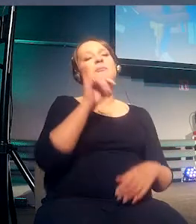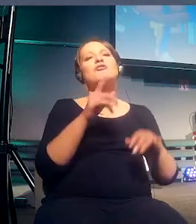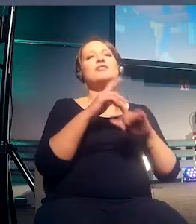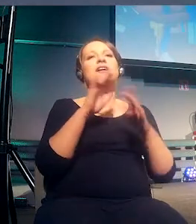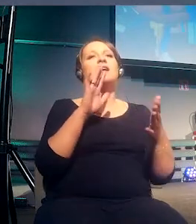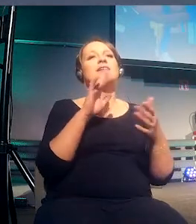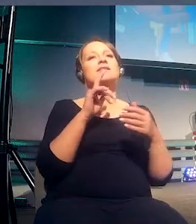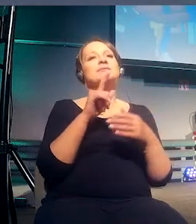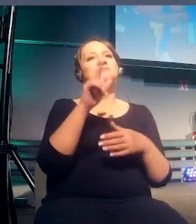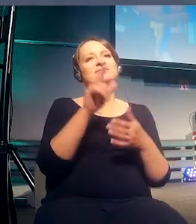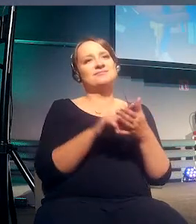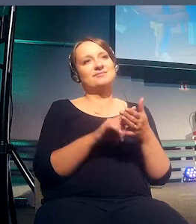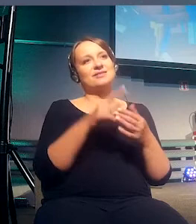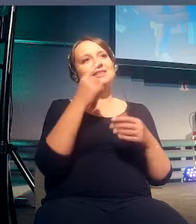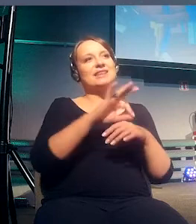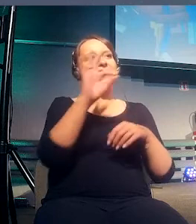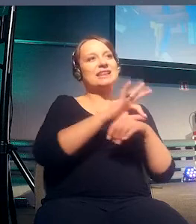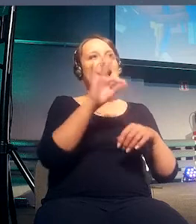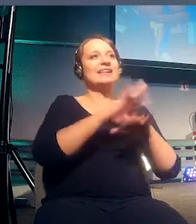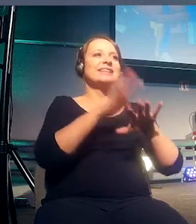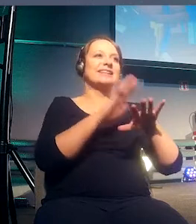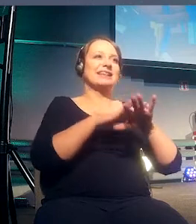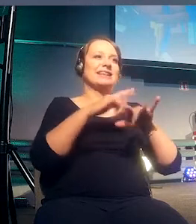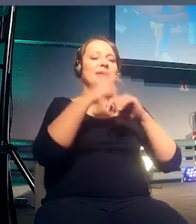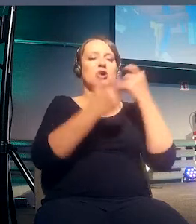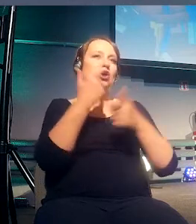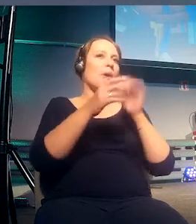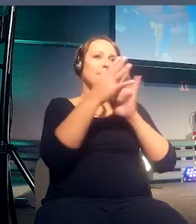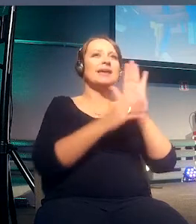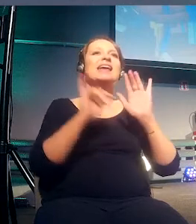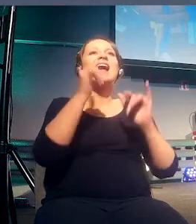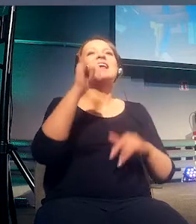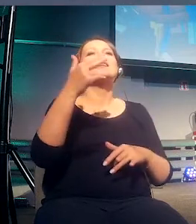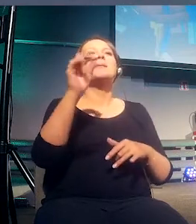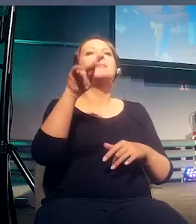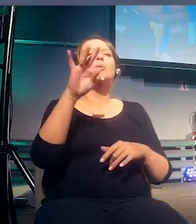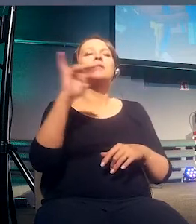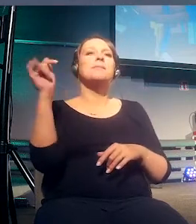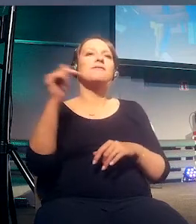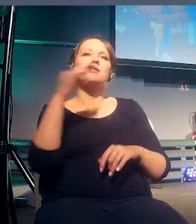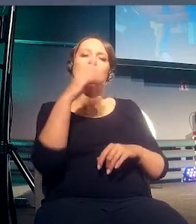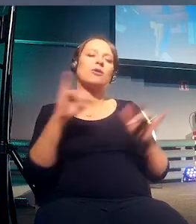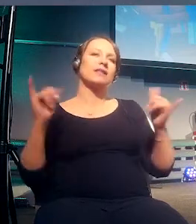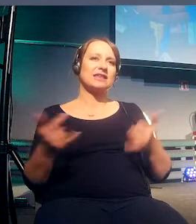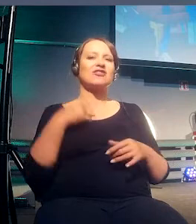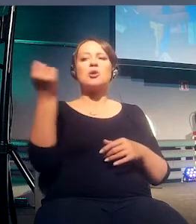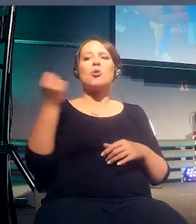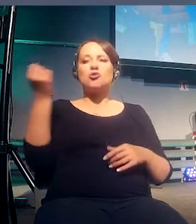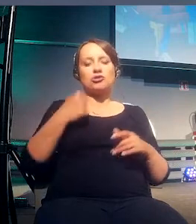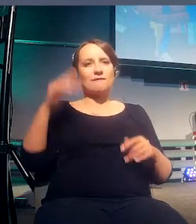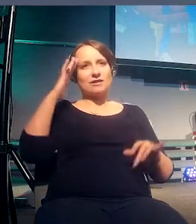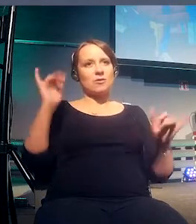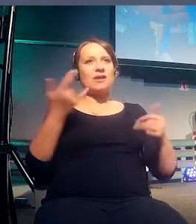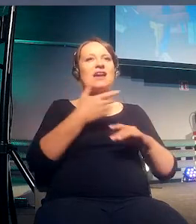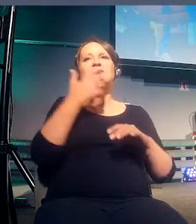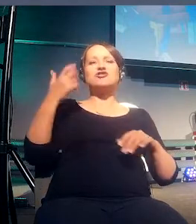design systemu od tego, jak mogą wyglądać wszystkiego rodzaju inputy po stronie użytkownika, bo po prostu z tego